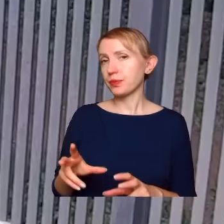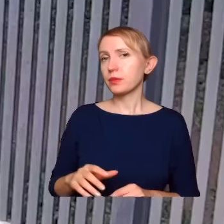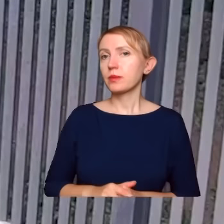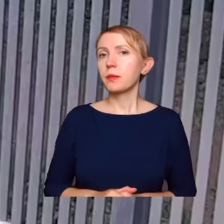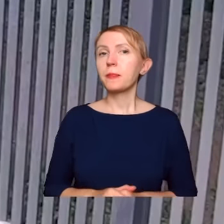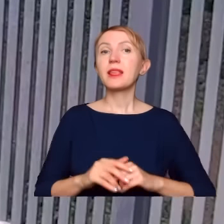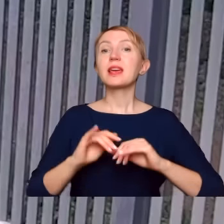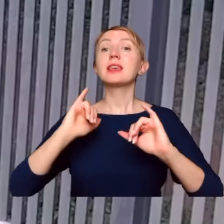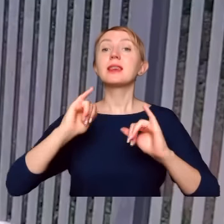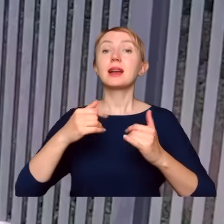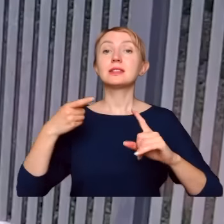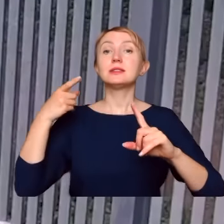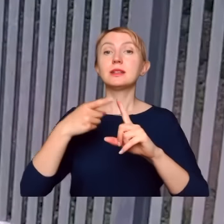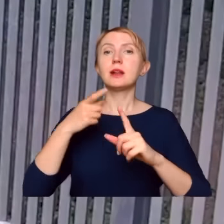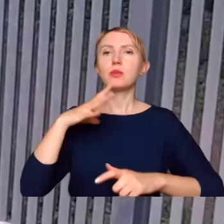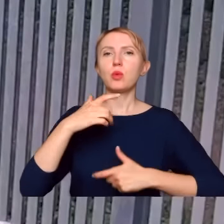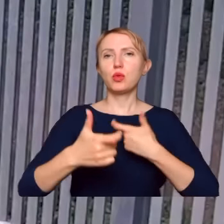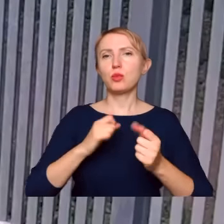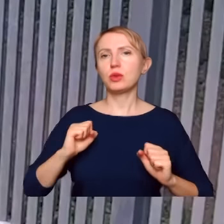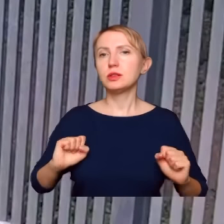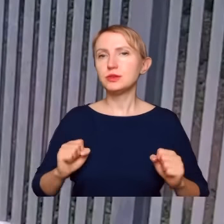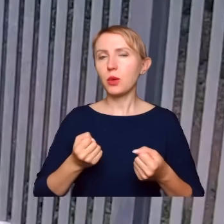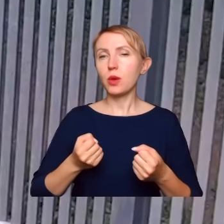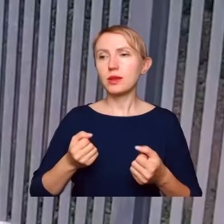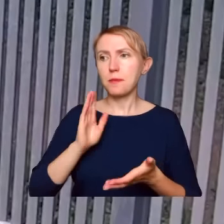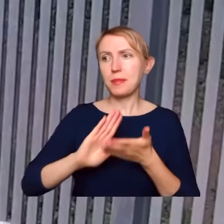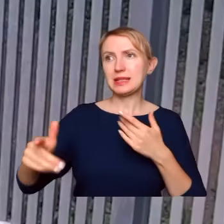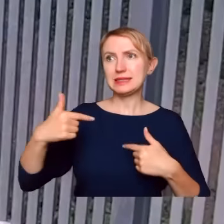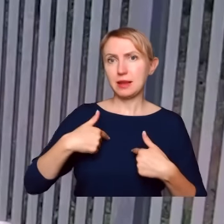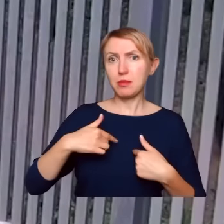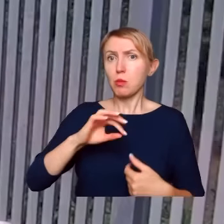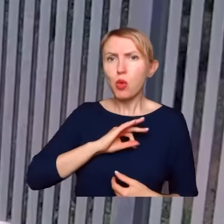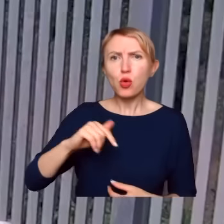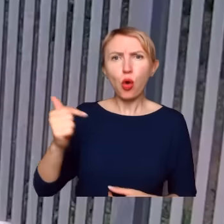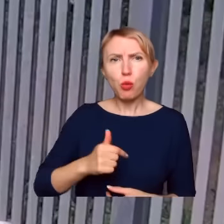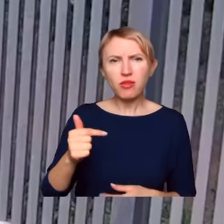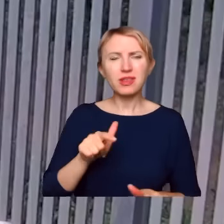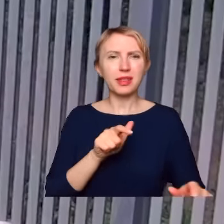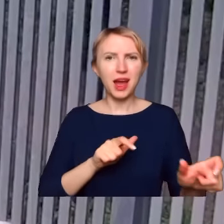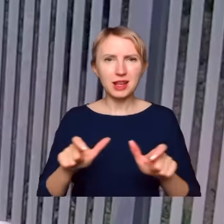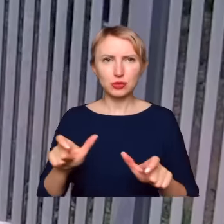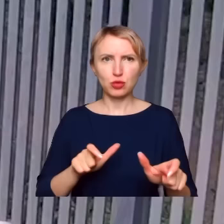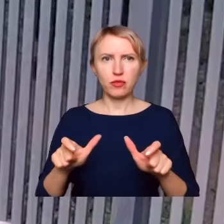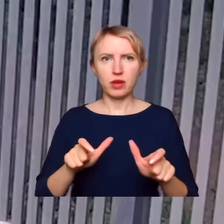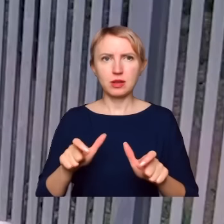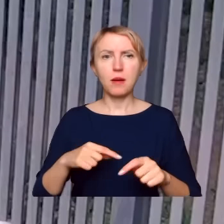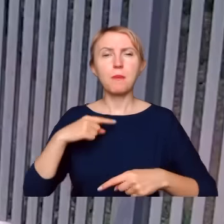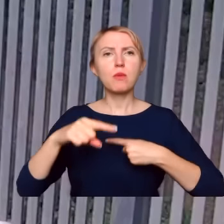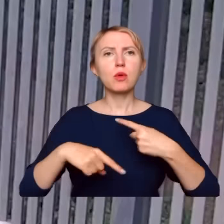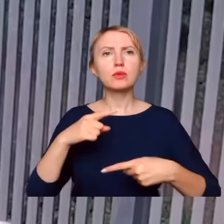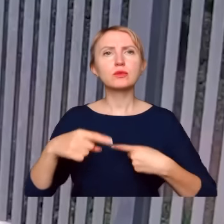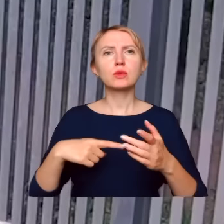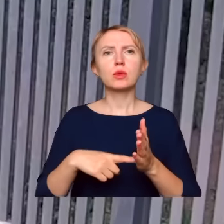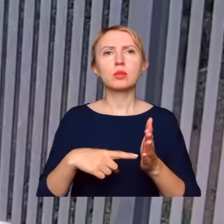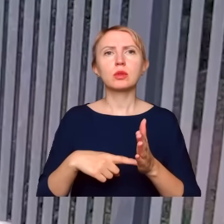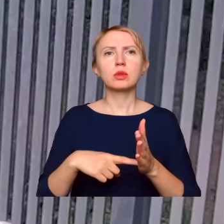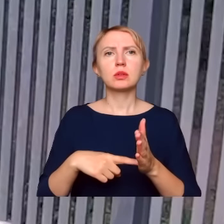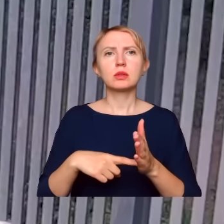celu podjęto takie działania pomijające mnie? Moim obowiązkiem jest nadzorowanie postępowań dotyczących